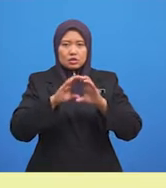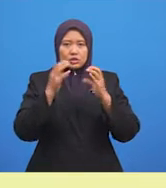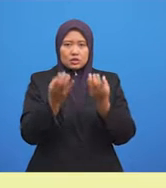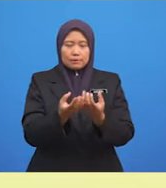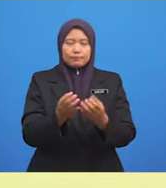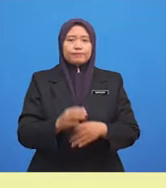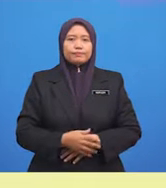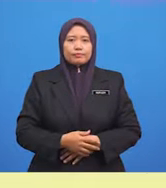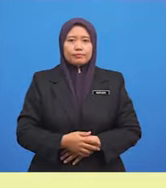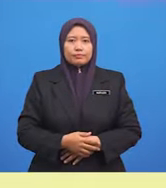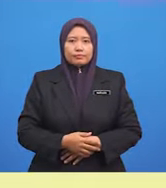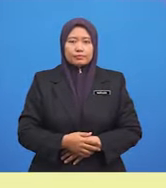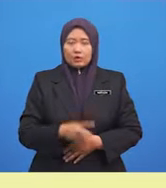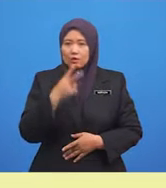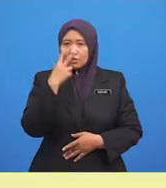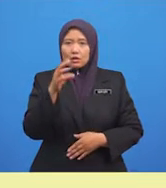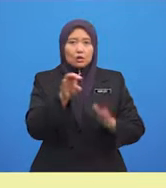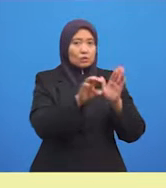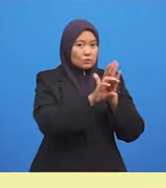Lihat contoh yang cikgu beri.